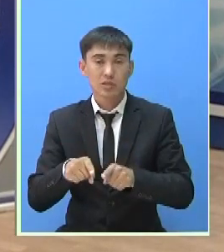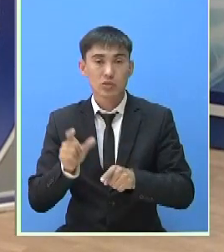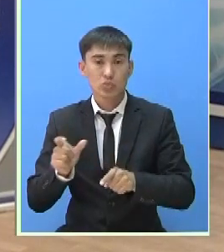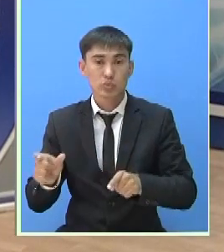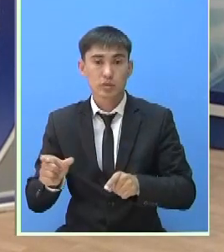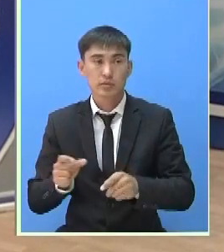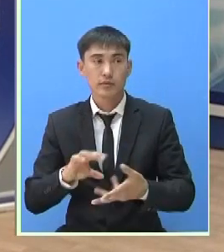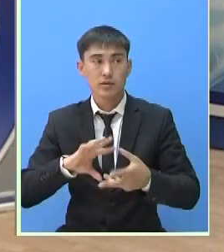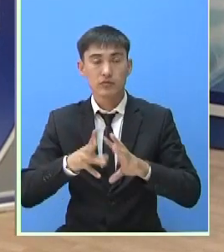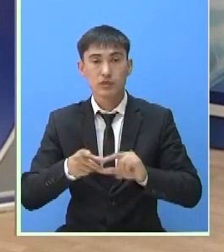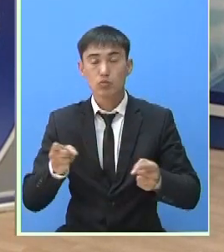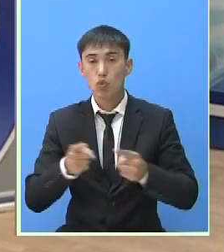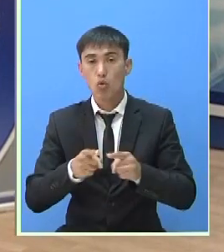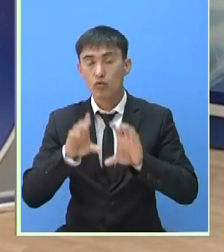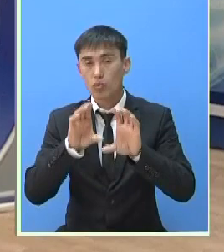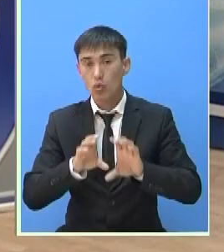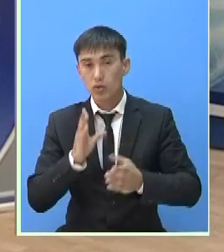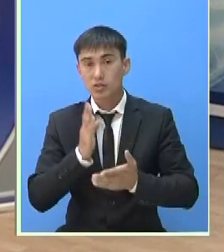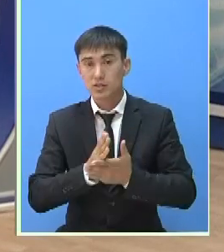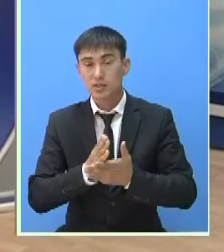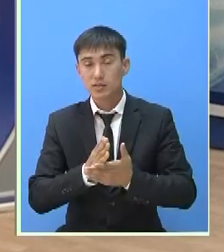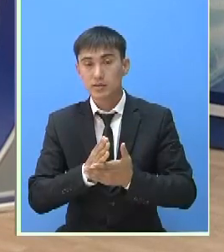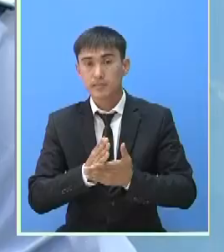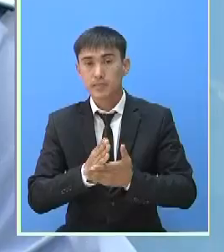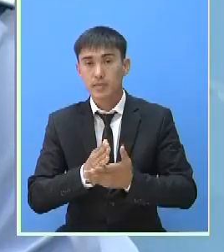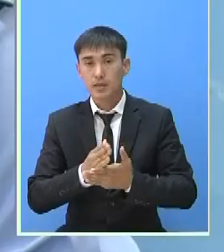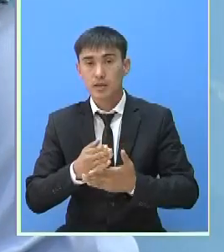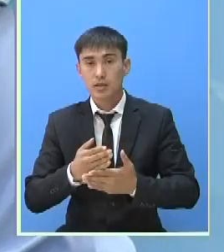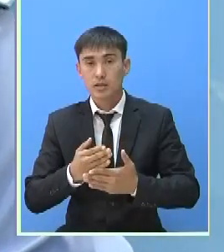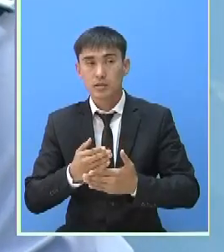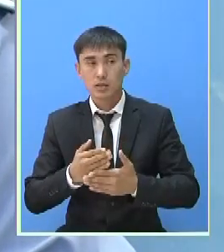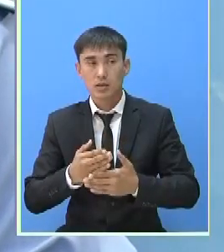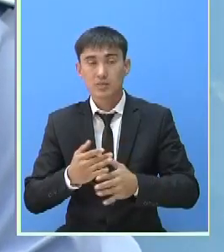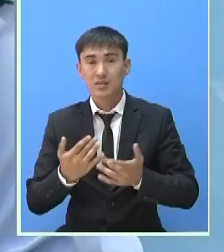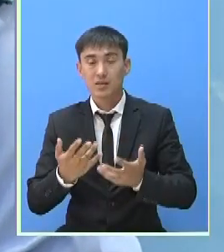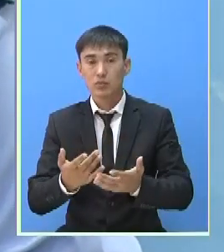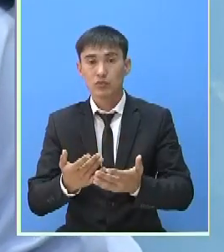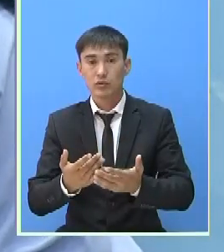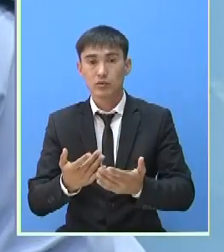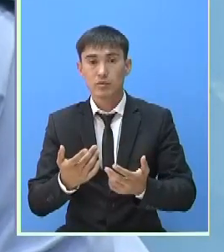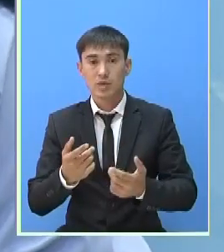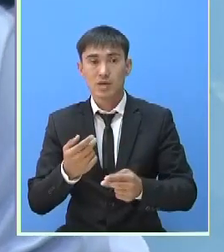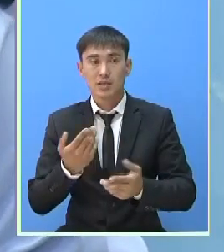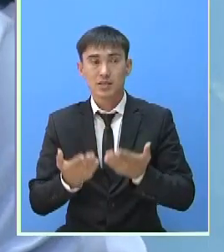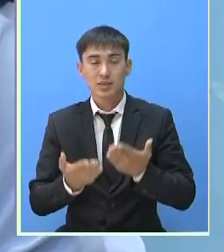В целом, уголовный кодекс, в принципе, он соответствует предъявляемым требованиям, поскольку